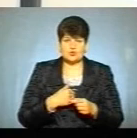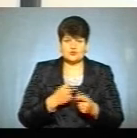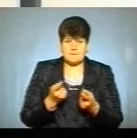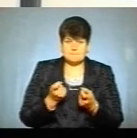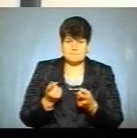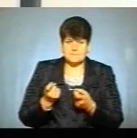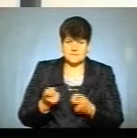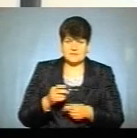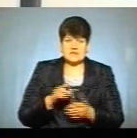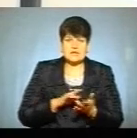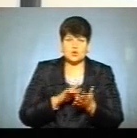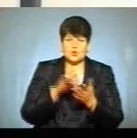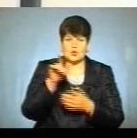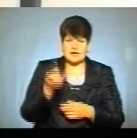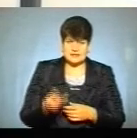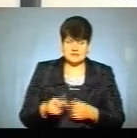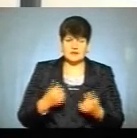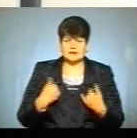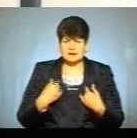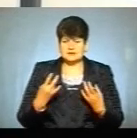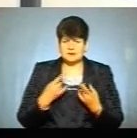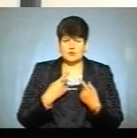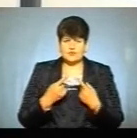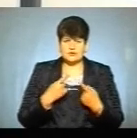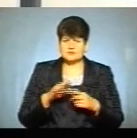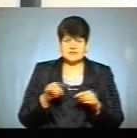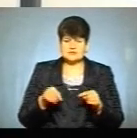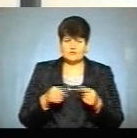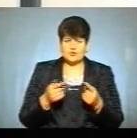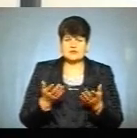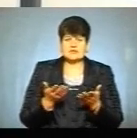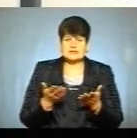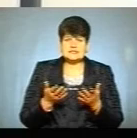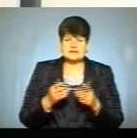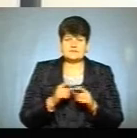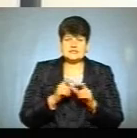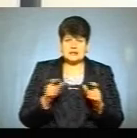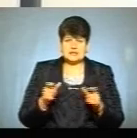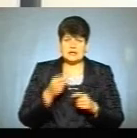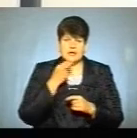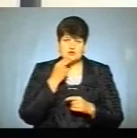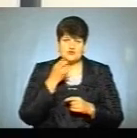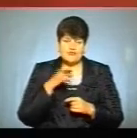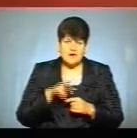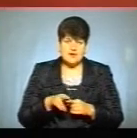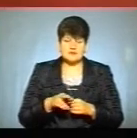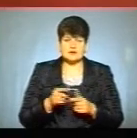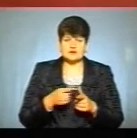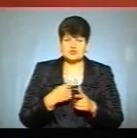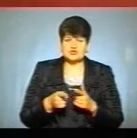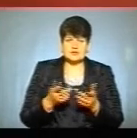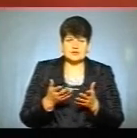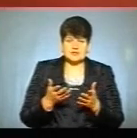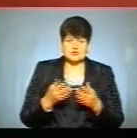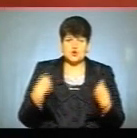туриста. Тобто нам треба говорити про те, щоб не створювати ще якийсь заклад для харчування, чи якісь там такі